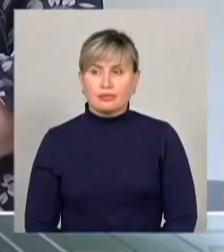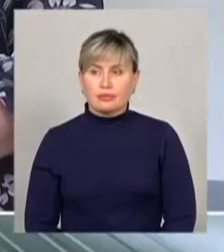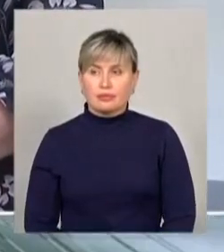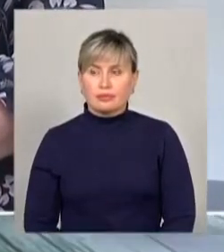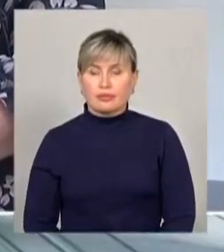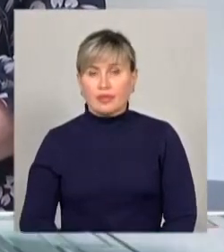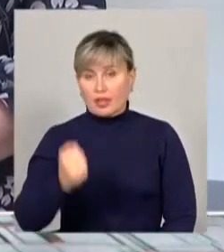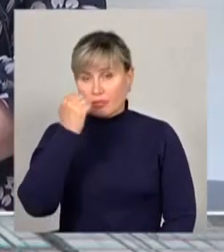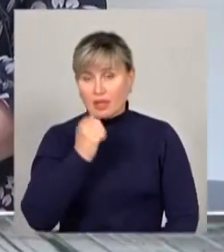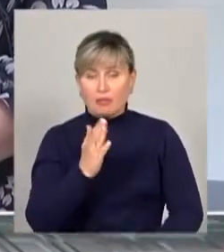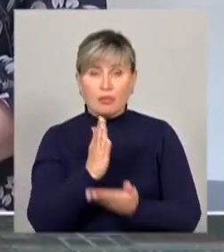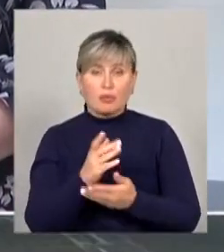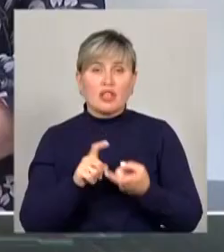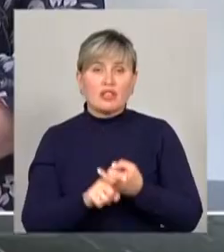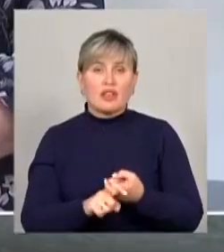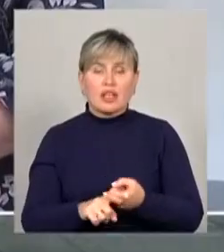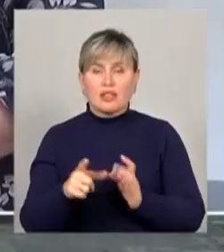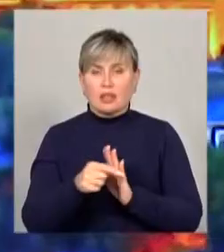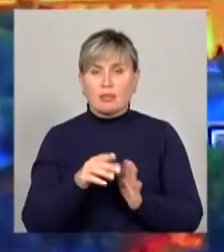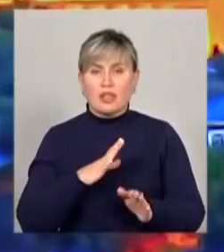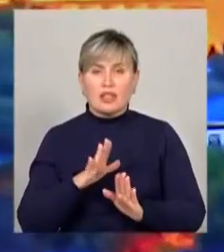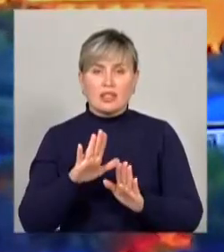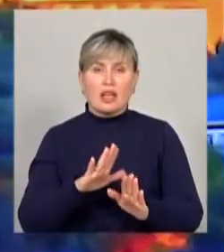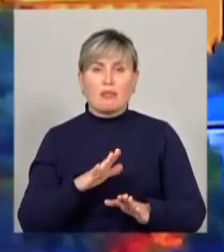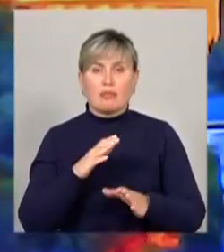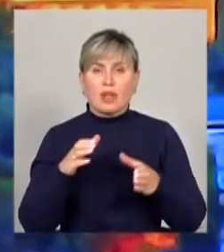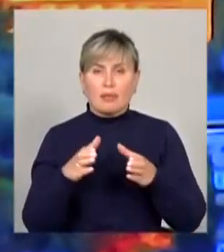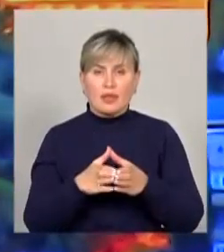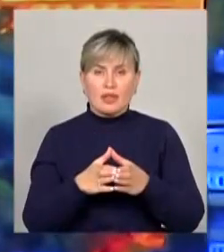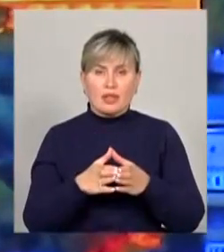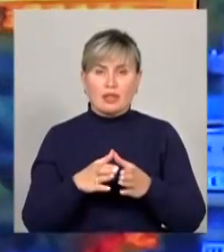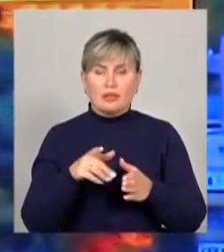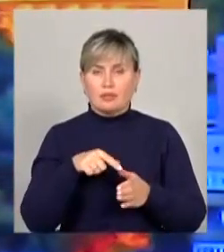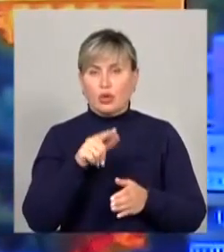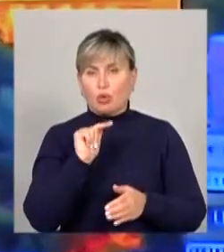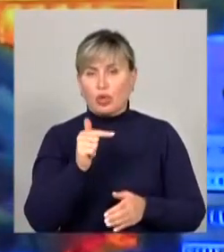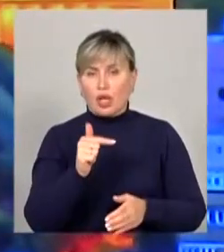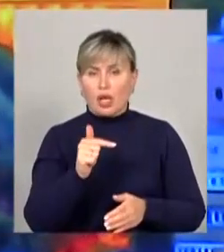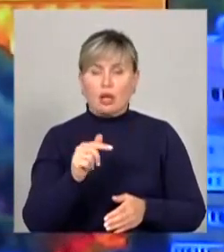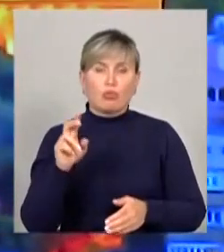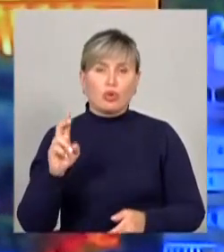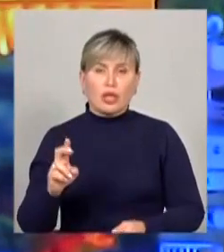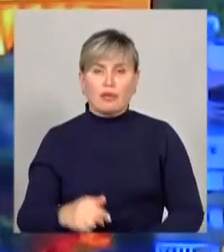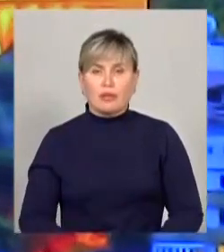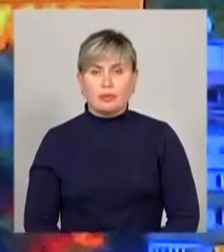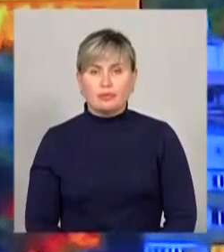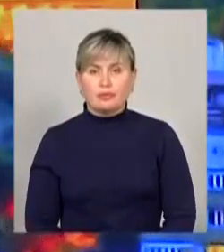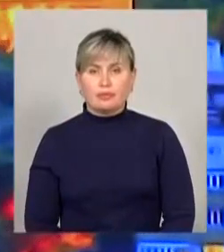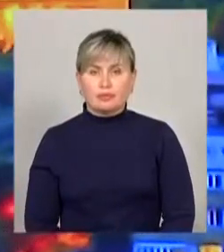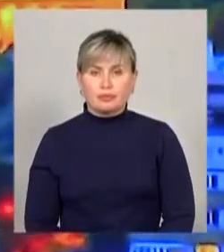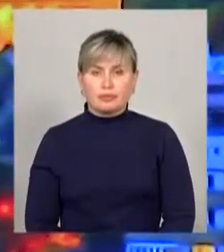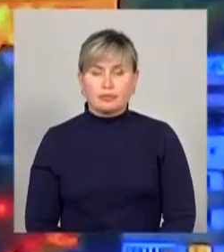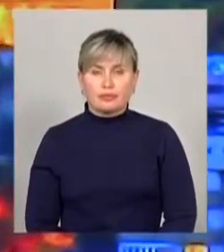Спасибо. На прямой связи с нами была замглавы комитета телекоммуникации Минцифры Гульнара Букеева.